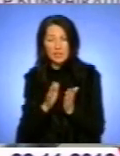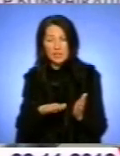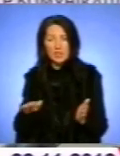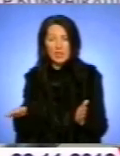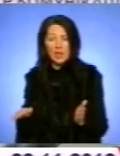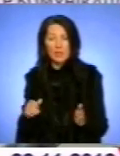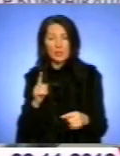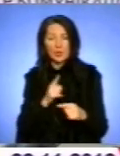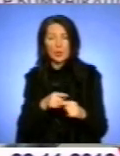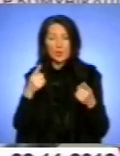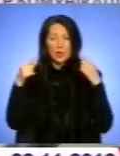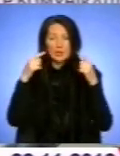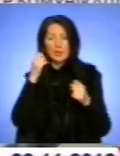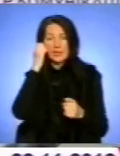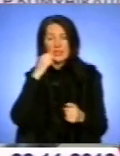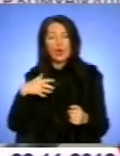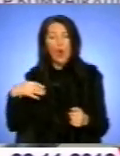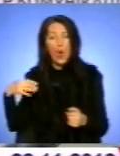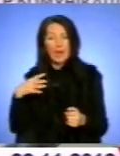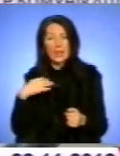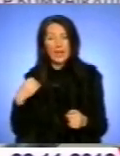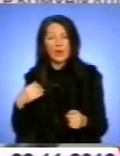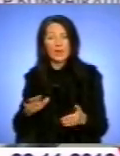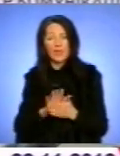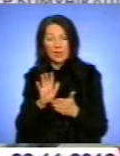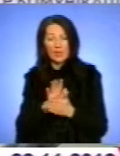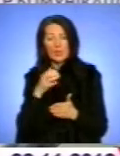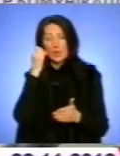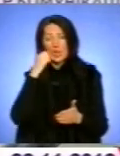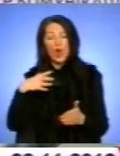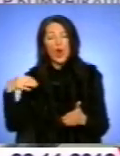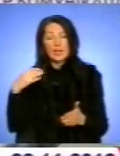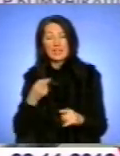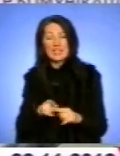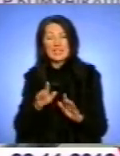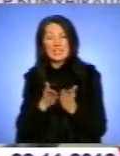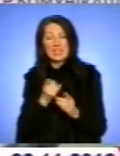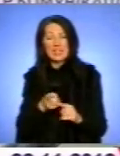Плюс казки Старого Лева. Так, видавництво Старого Лева, ці книжки, які вони